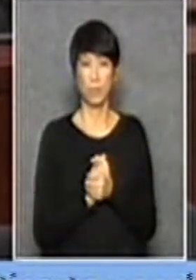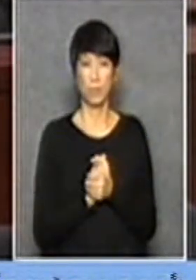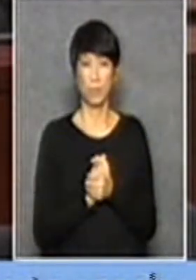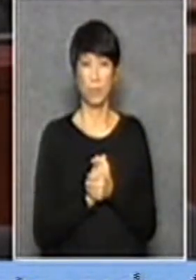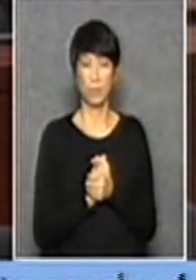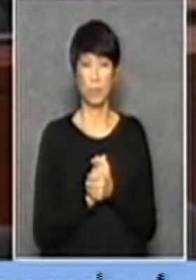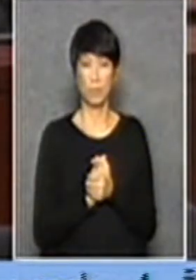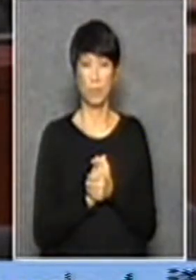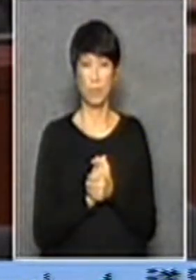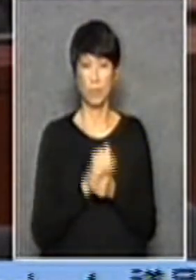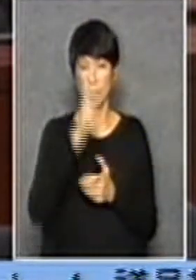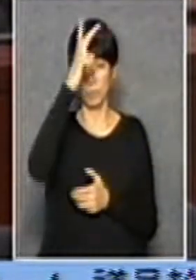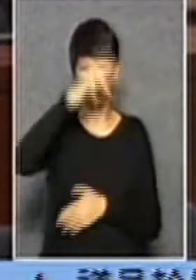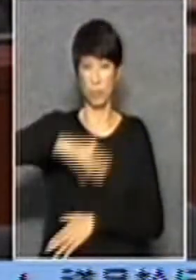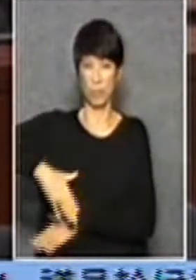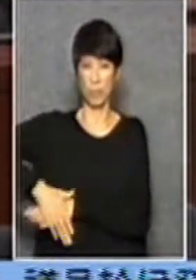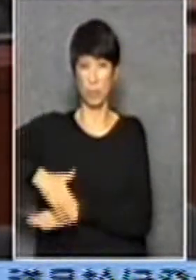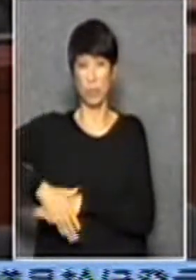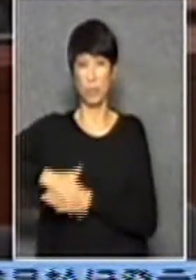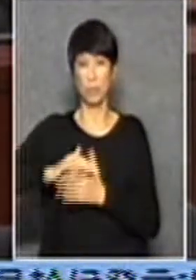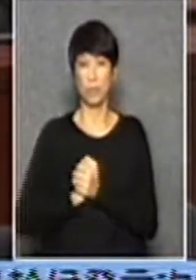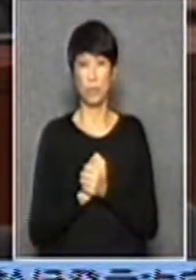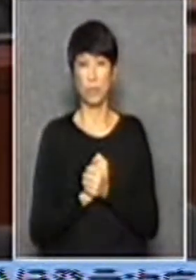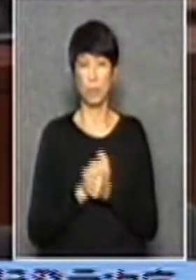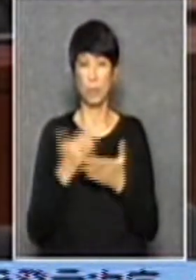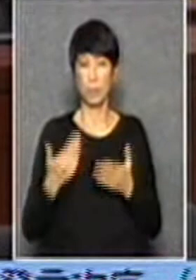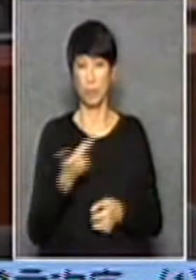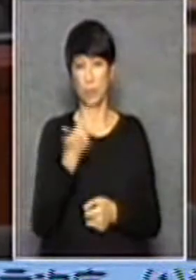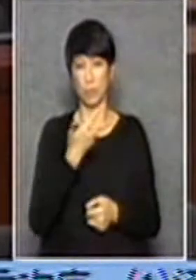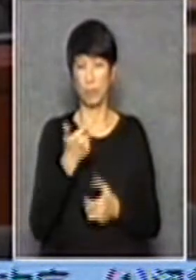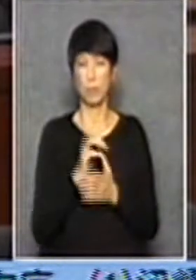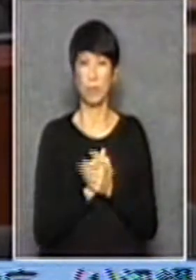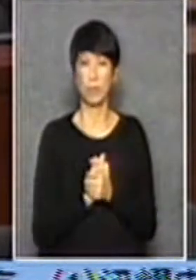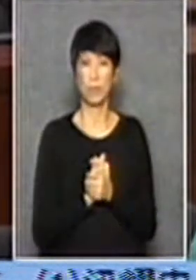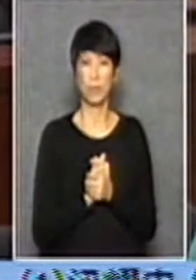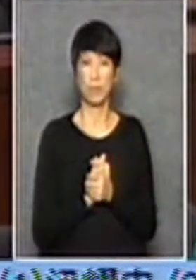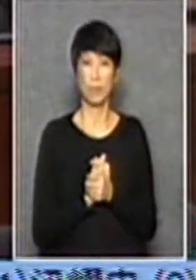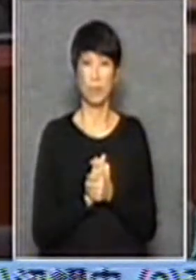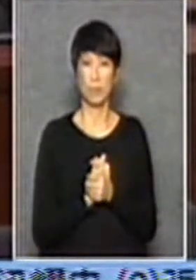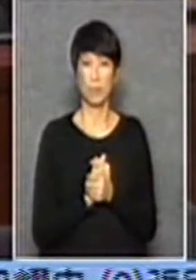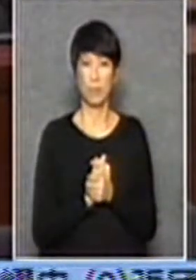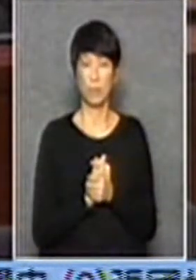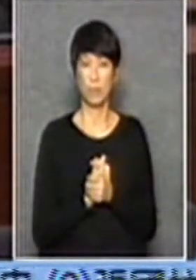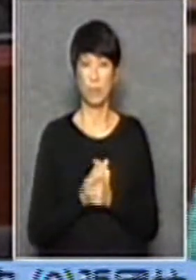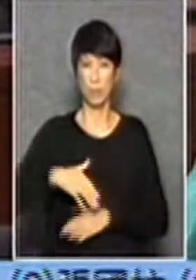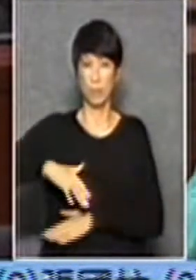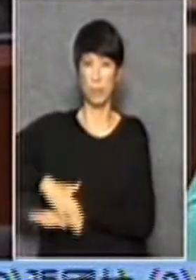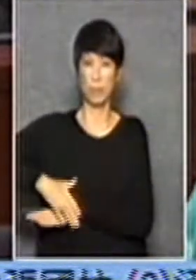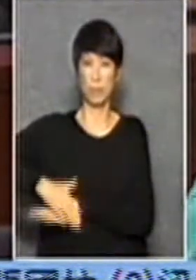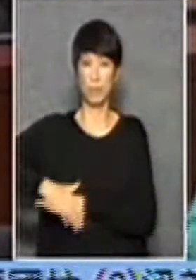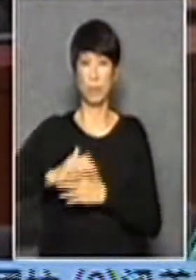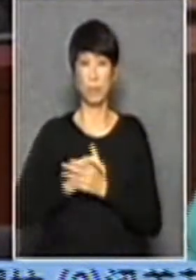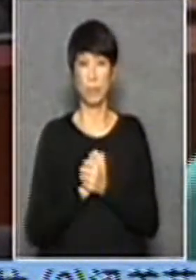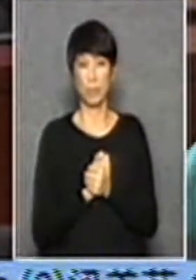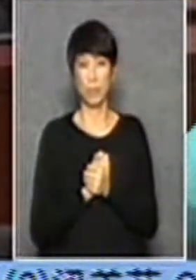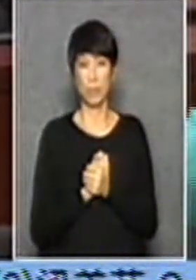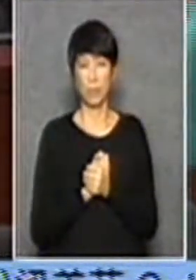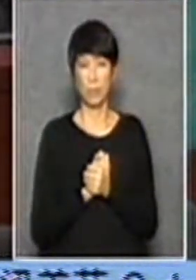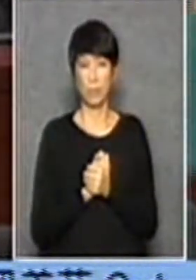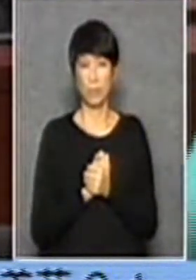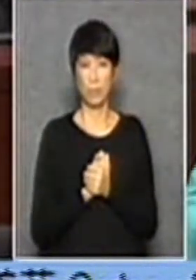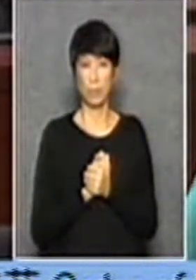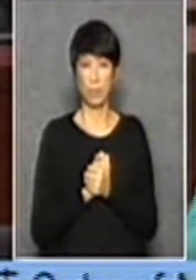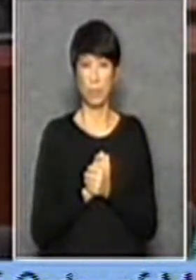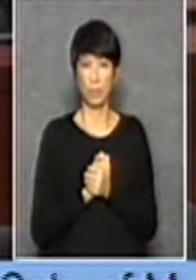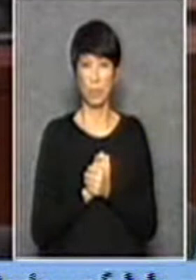還念政府儲備現在亦都挺豐裕，而這個儲備亦都是正正為了我們的